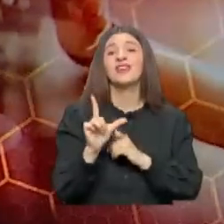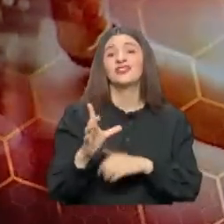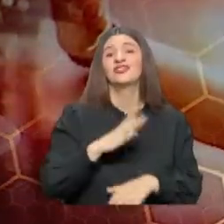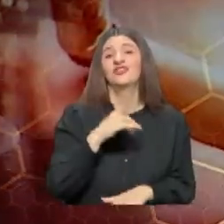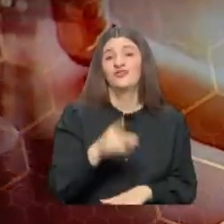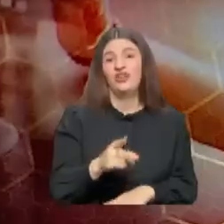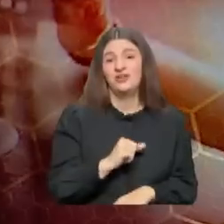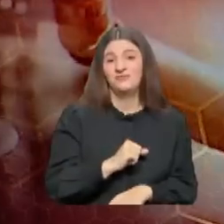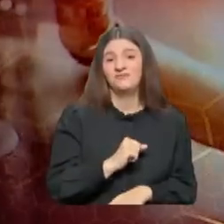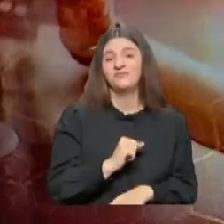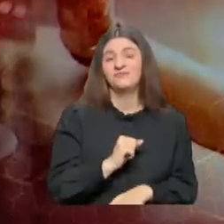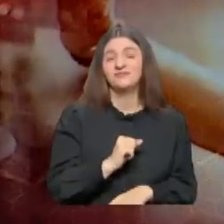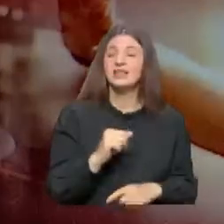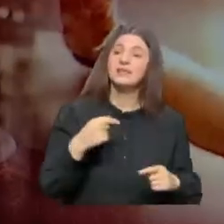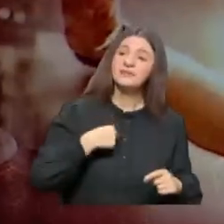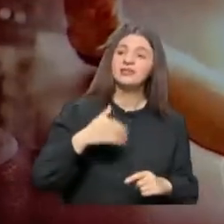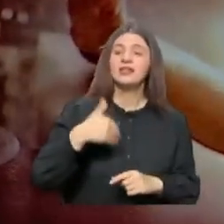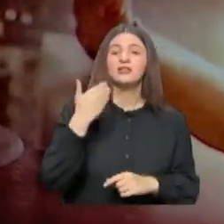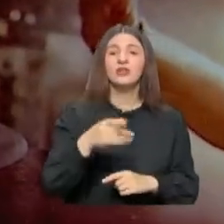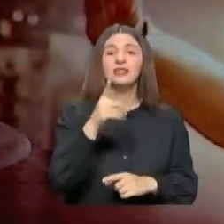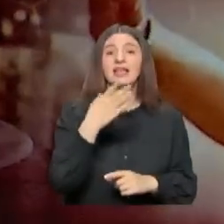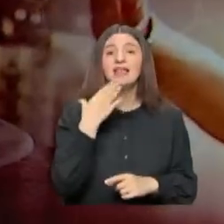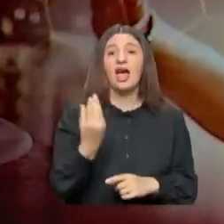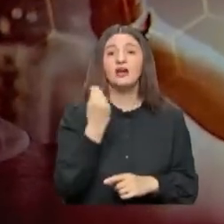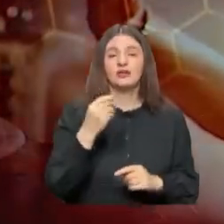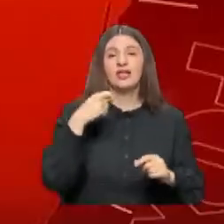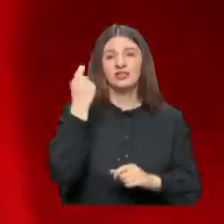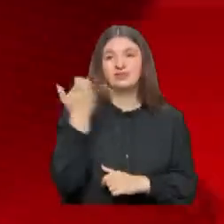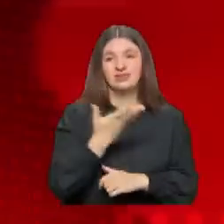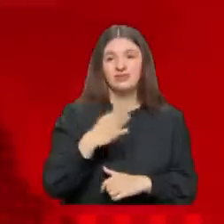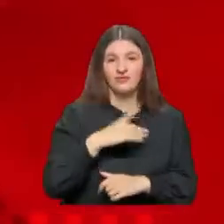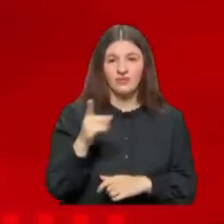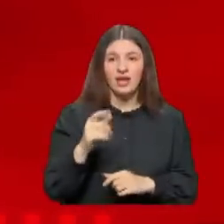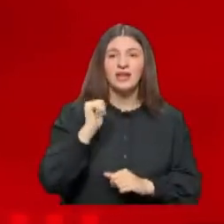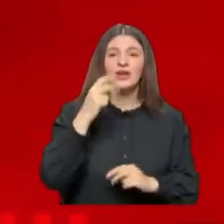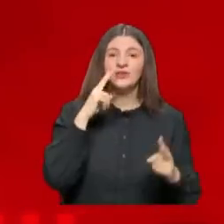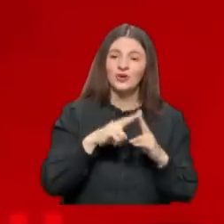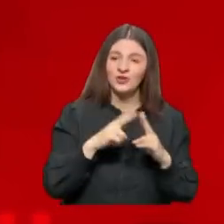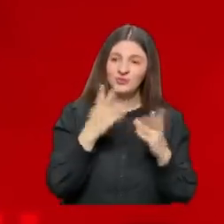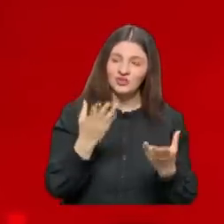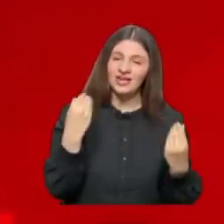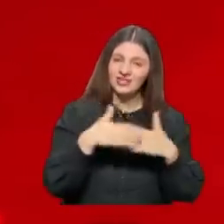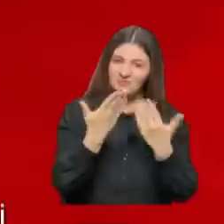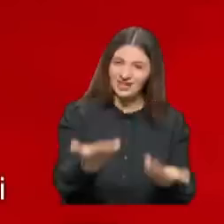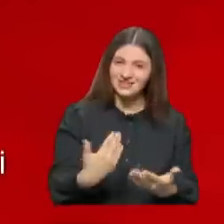var. Bizden sonra Senden Daha Güzel dizisi var. Yarın görüşmek üzere. İyi